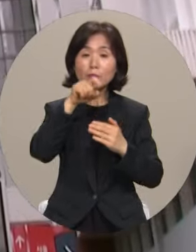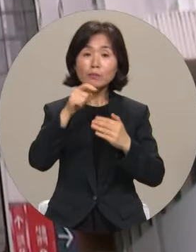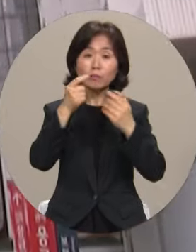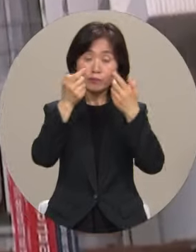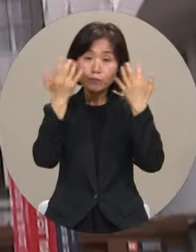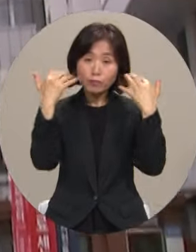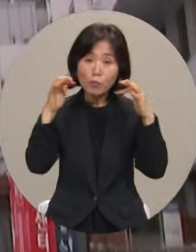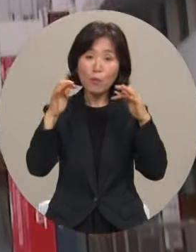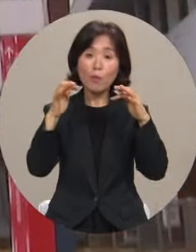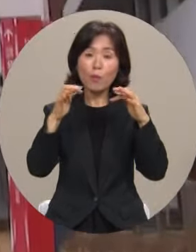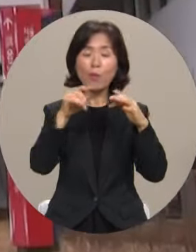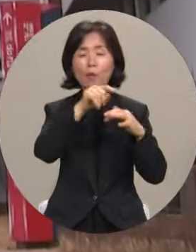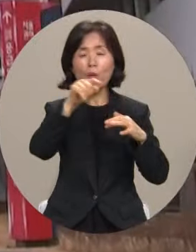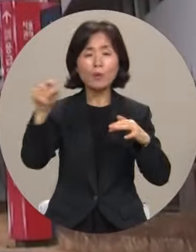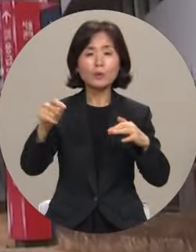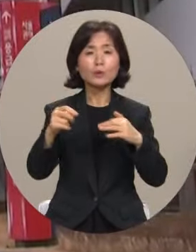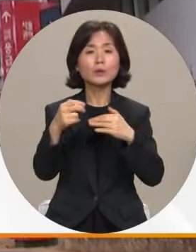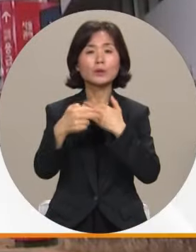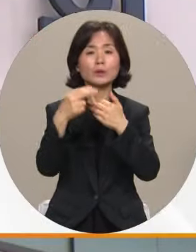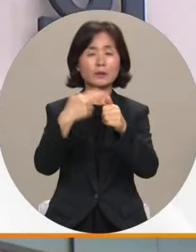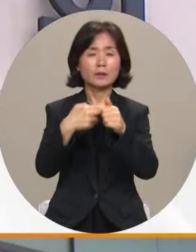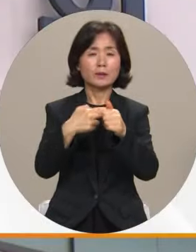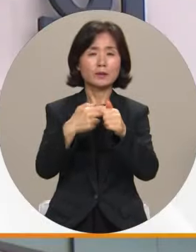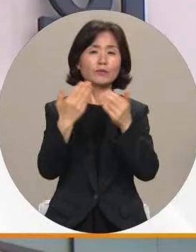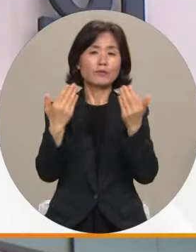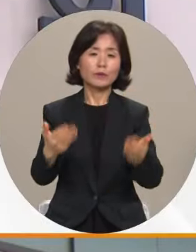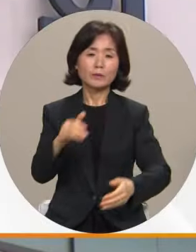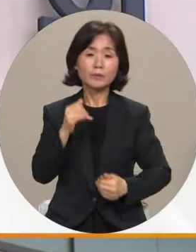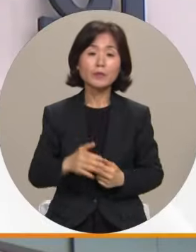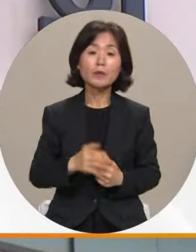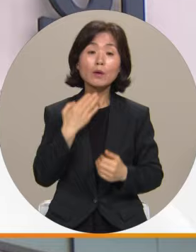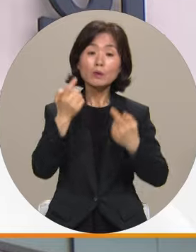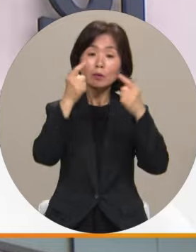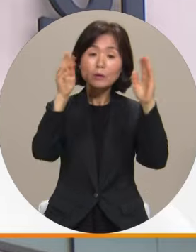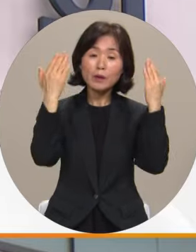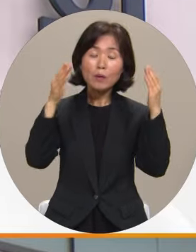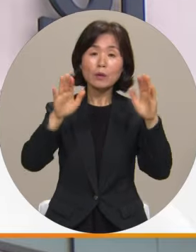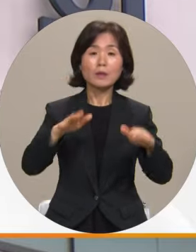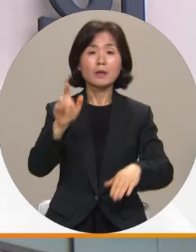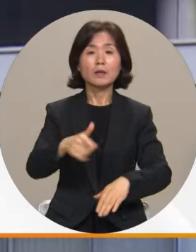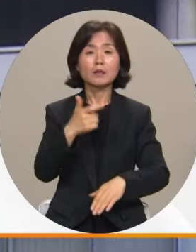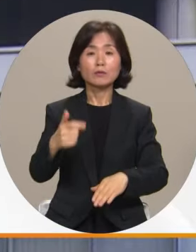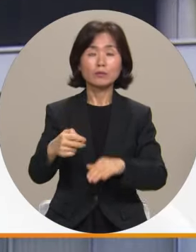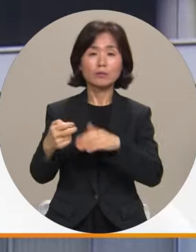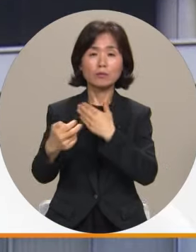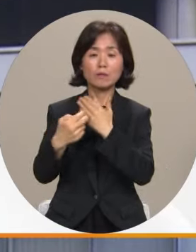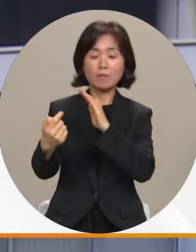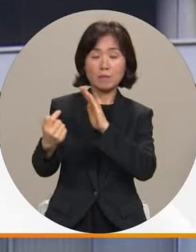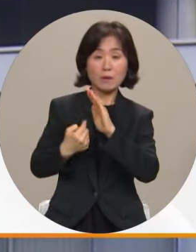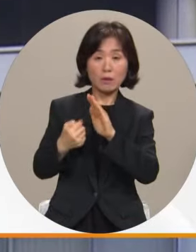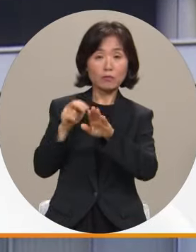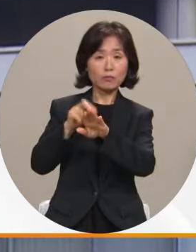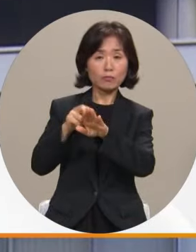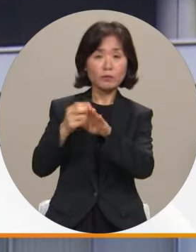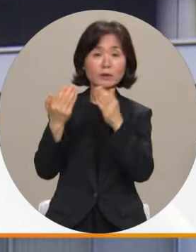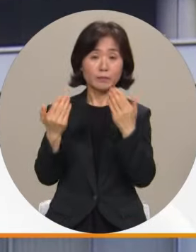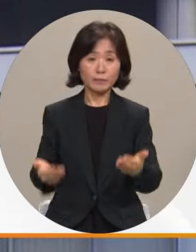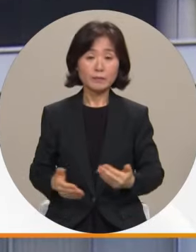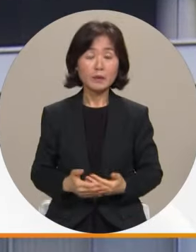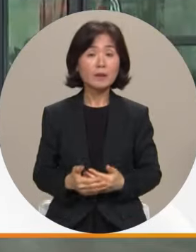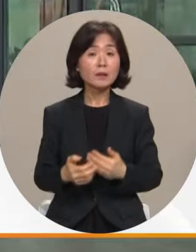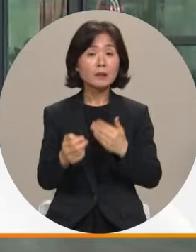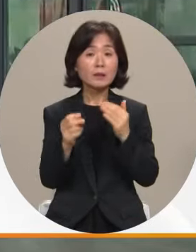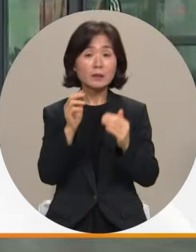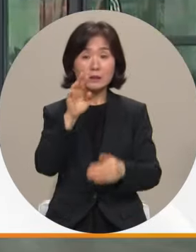서울대와 연세대는 오늘 하루 외래 진료와 수술을 멈추는 휴진에 들어갑니다 응급이 그나 중증 환자 이번